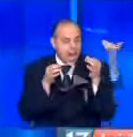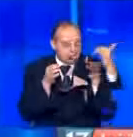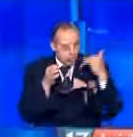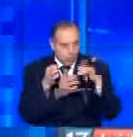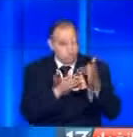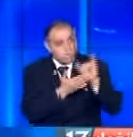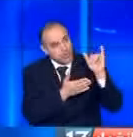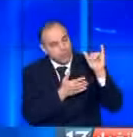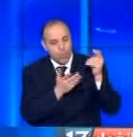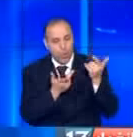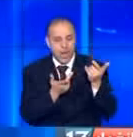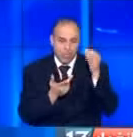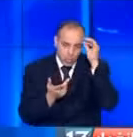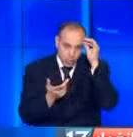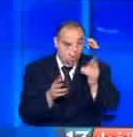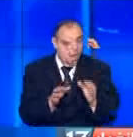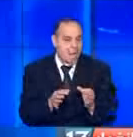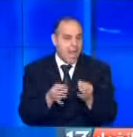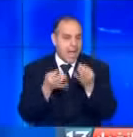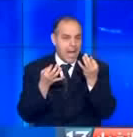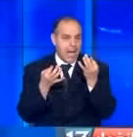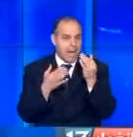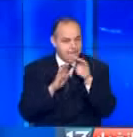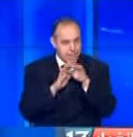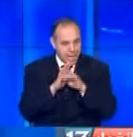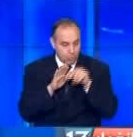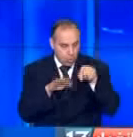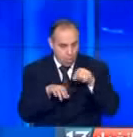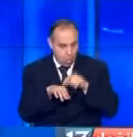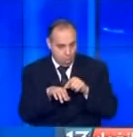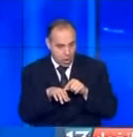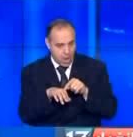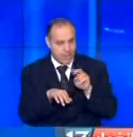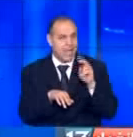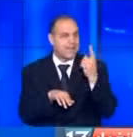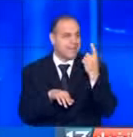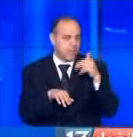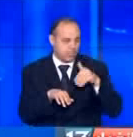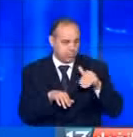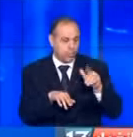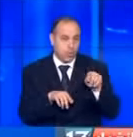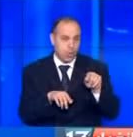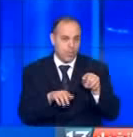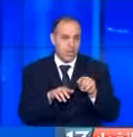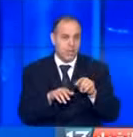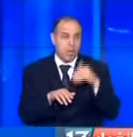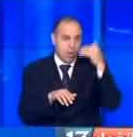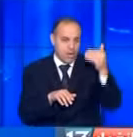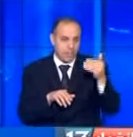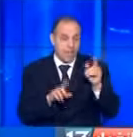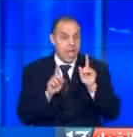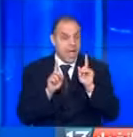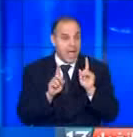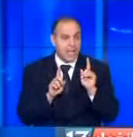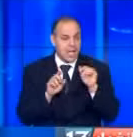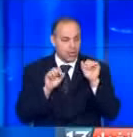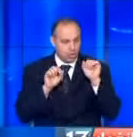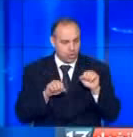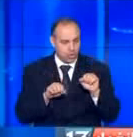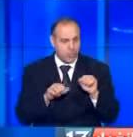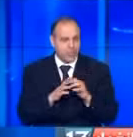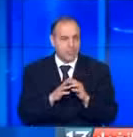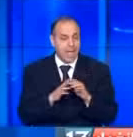إجراءات يمكنهم اتخاذها؟ إن شاء الله الخطوط التونسية الرحلات بصفة عادية، معناتها نطمنوا المسافرين، وإن